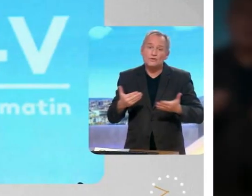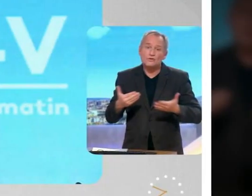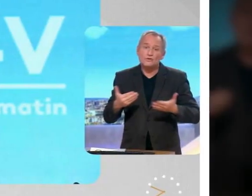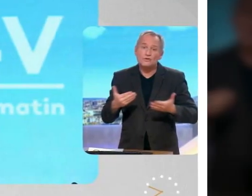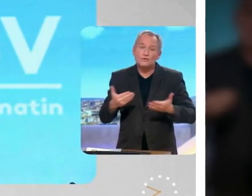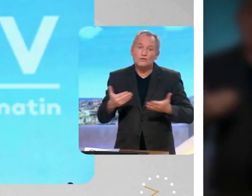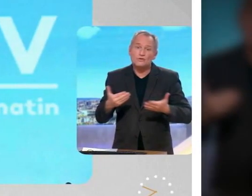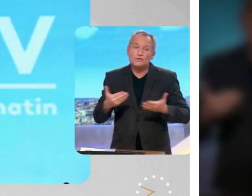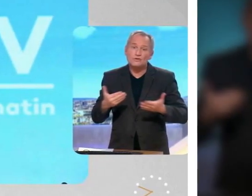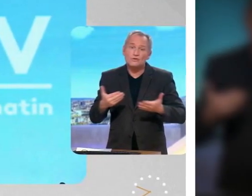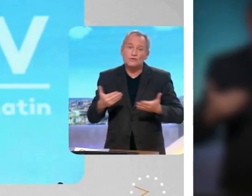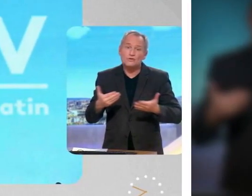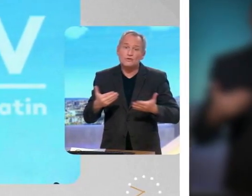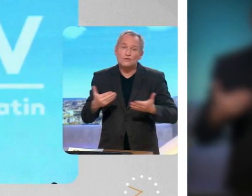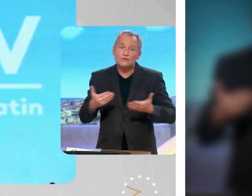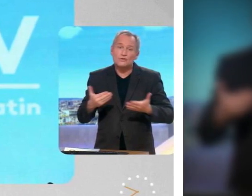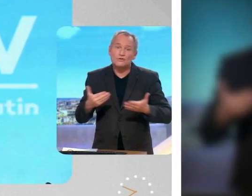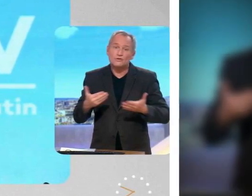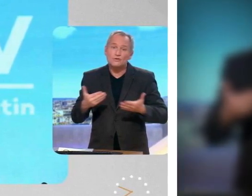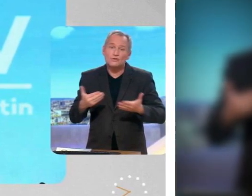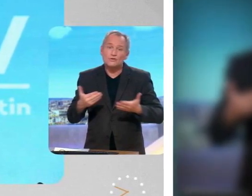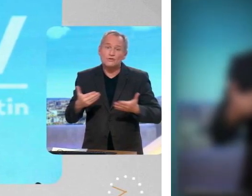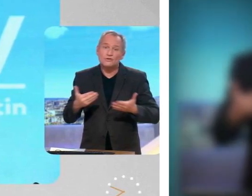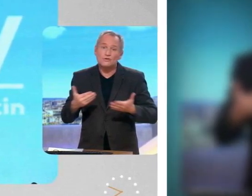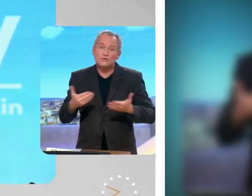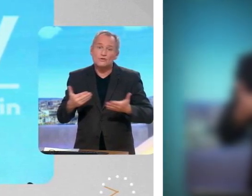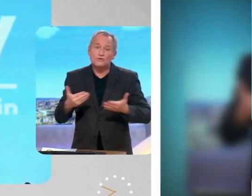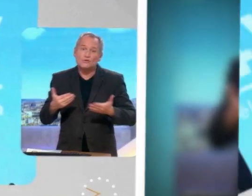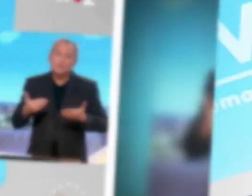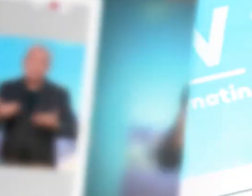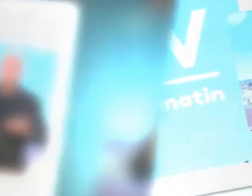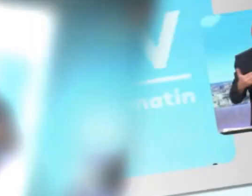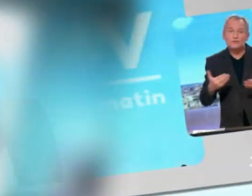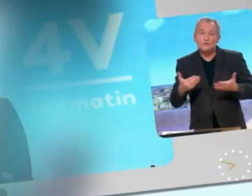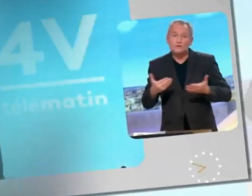Avant de lancer un pic à Rachida Dati, je pense qu'il y a un temps pour tout.